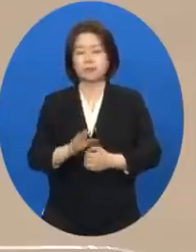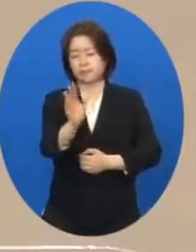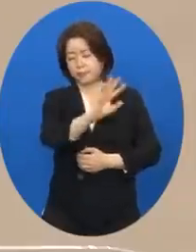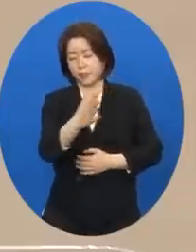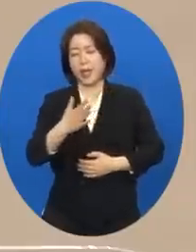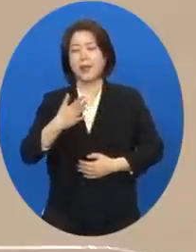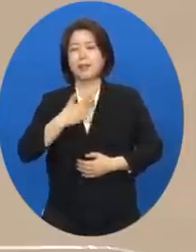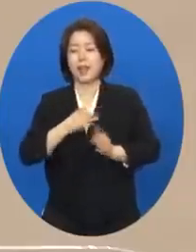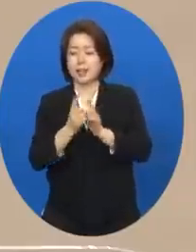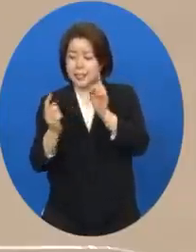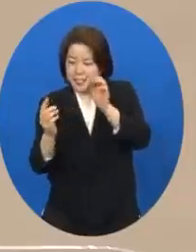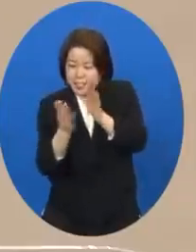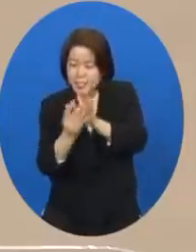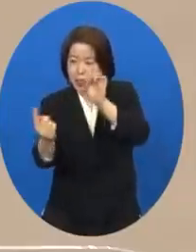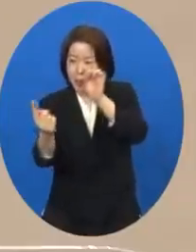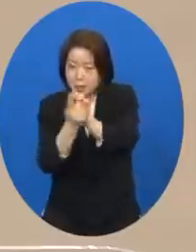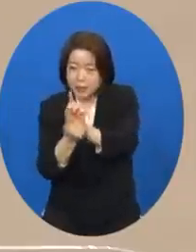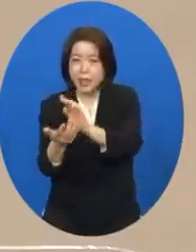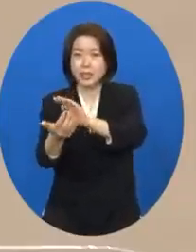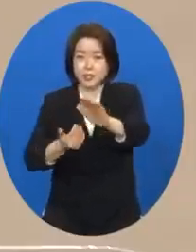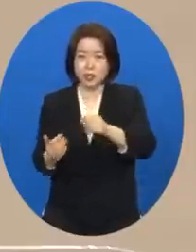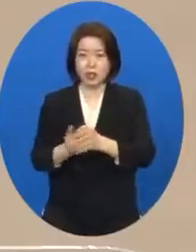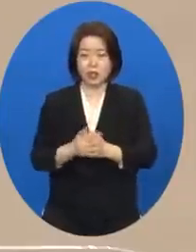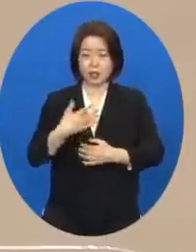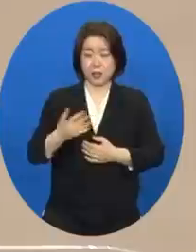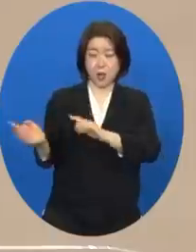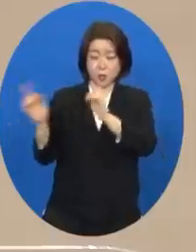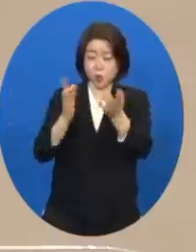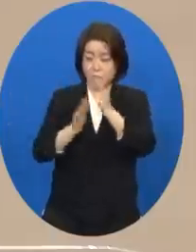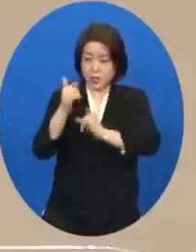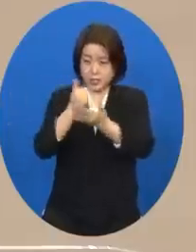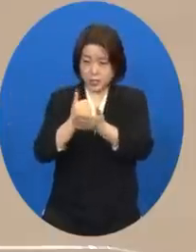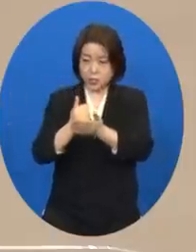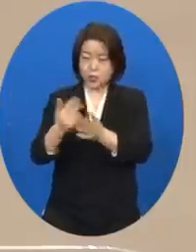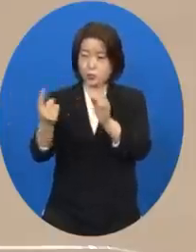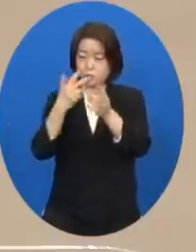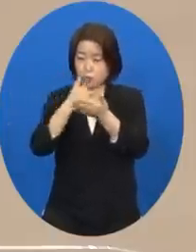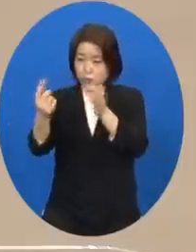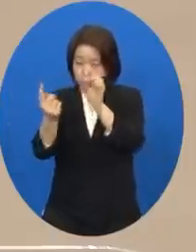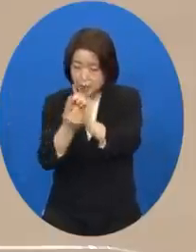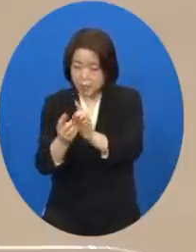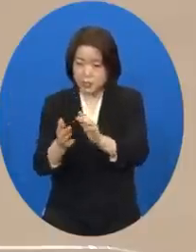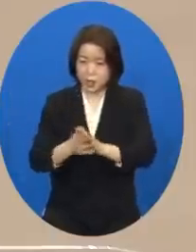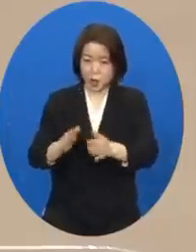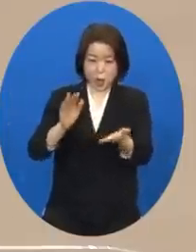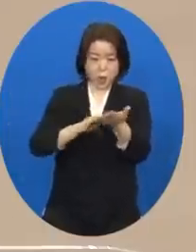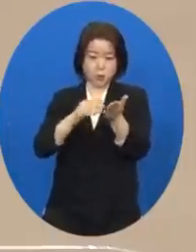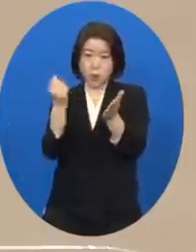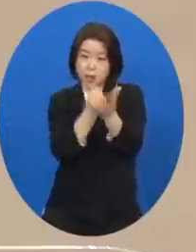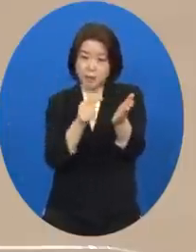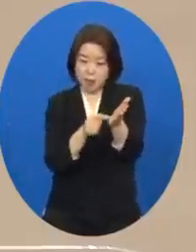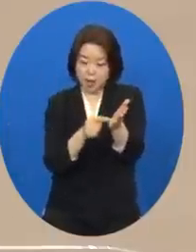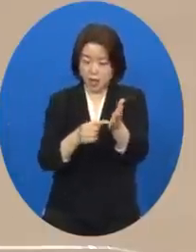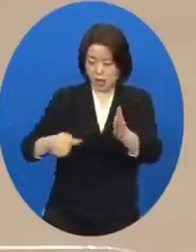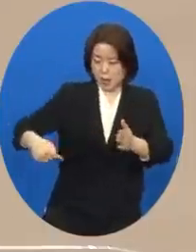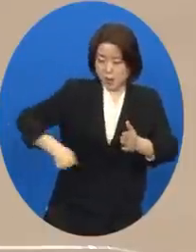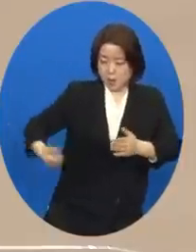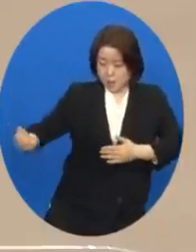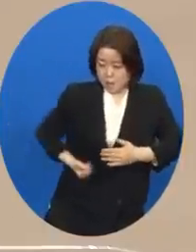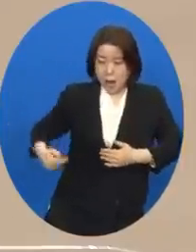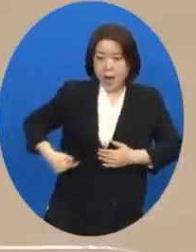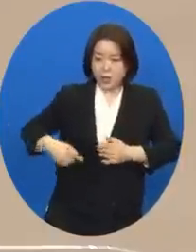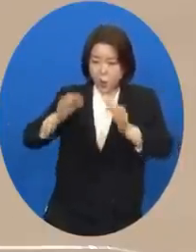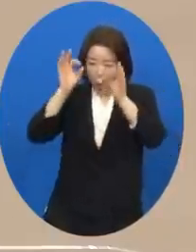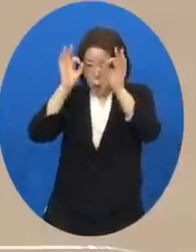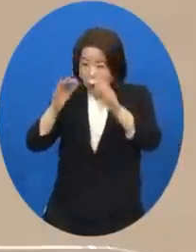전에는 내가 부활하신 예수님을 만나서 그 손에 못자고 그리 허리에 있는 창 자국을 내가 보지